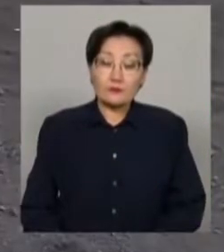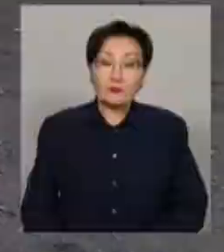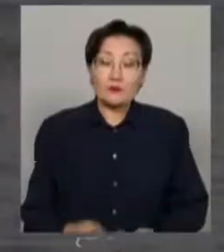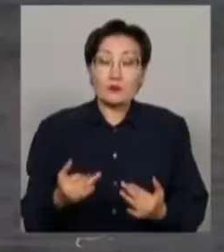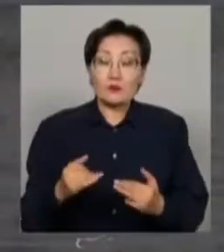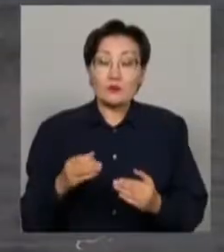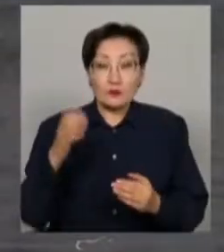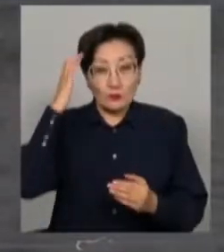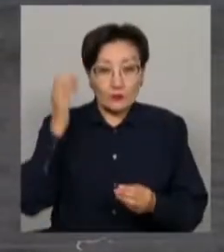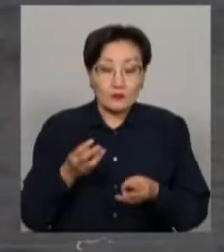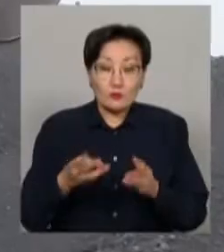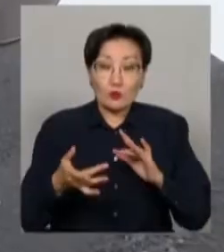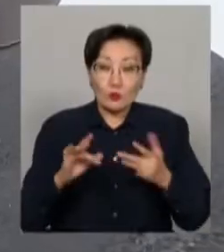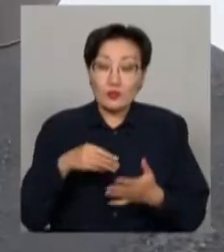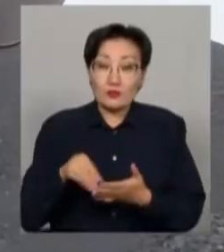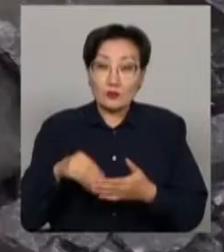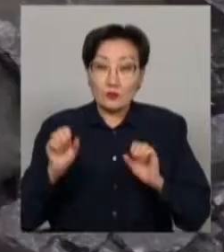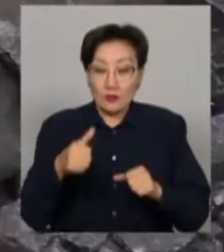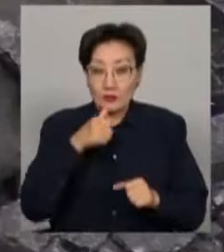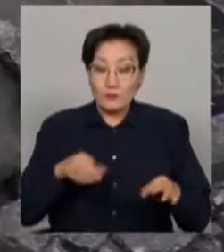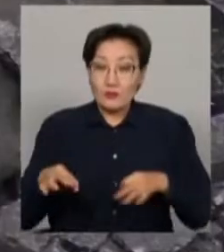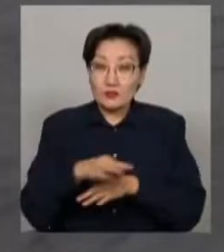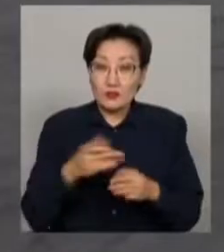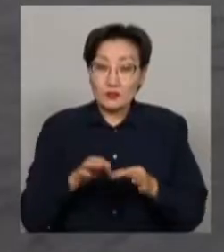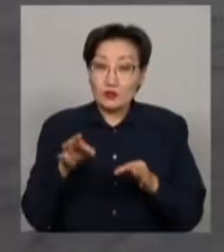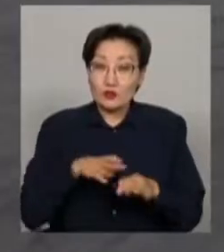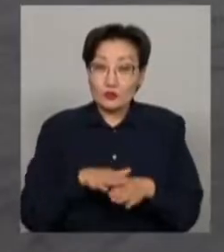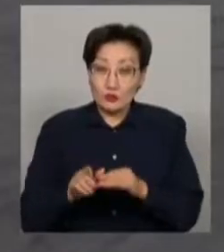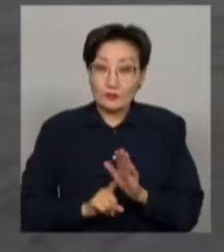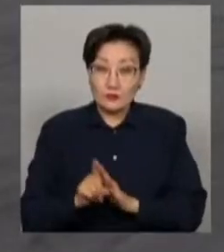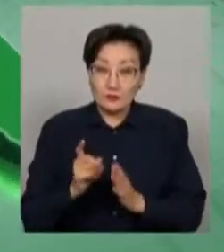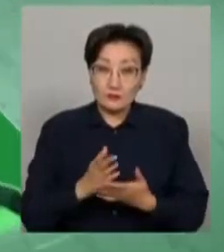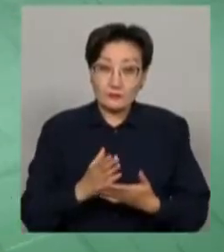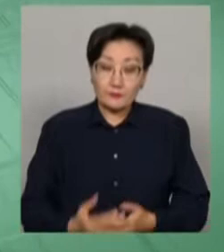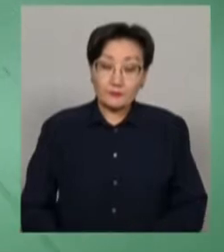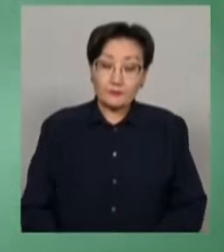Енді көмірді онлайн сатып алуға болады. Пилоттық жоба қай өңірде жүзеге асырылып жатыр?